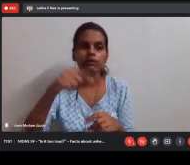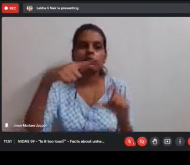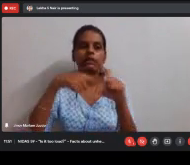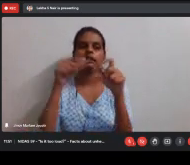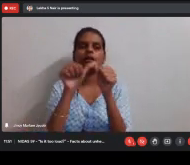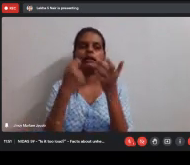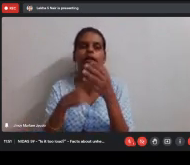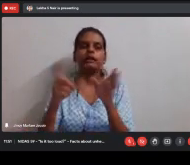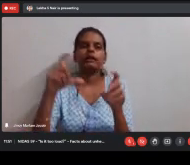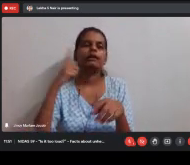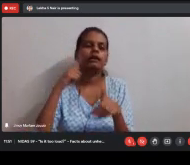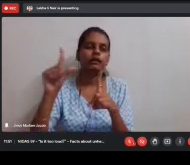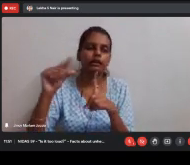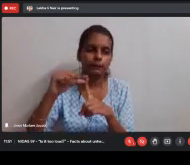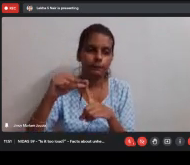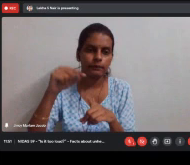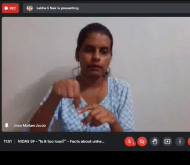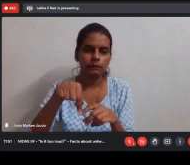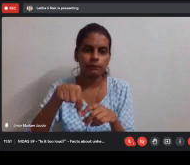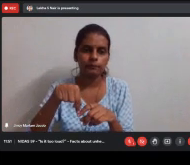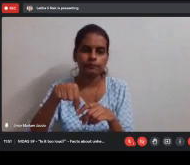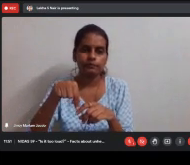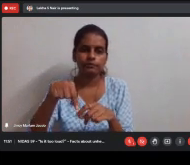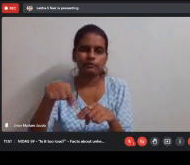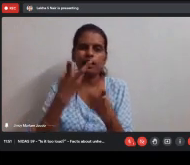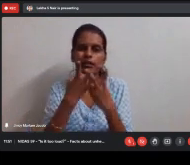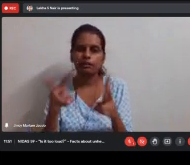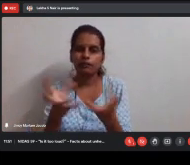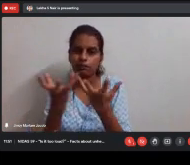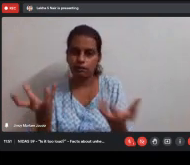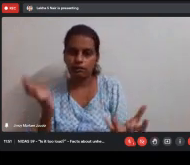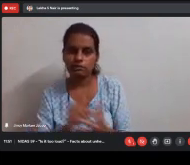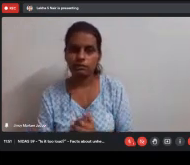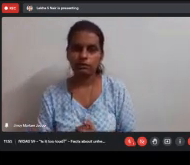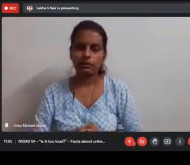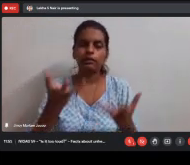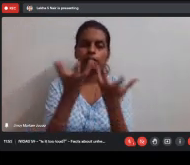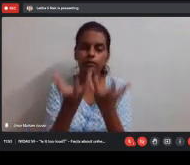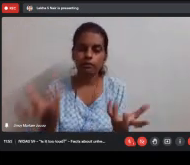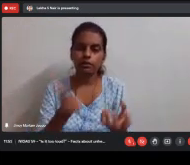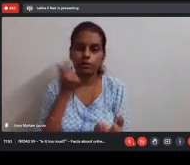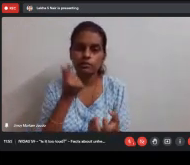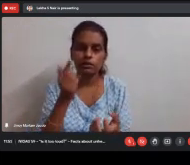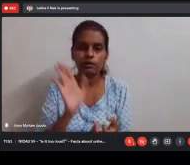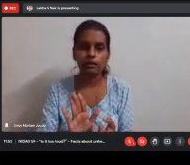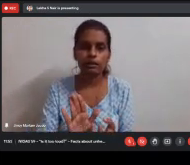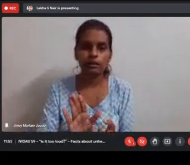ഉപയോഗം. സോ ഇത് ഉപയോഗിച്ചു കഴിഞ്ഞു കഴിഞ്ഞാൽ നമുക്ക് ഗണ്യമായിട്ടുള്ള കുറവ് കിട്ടുന്നുണ്ട്.